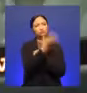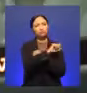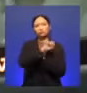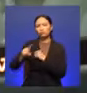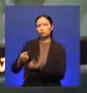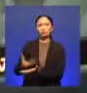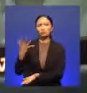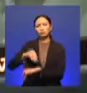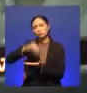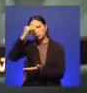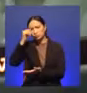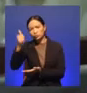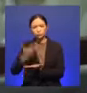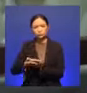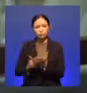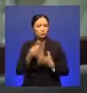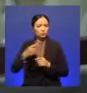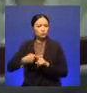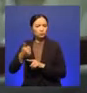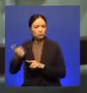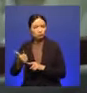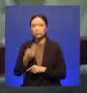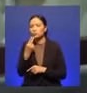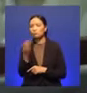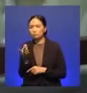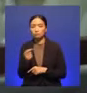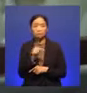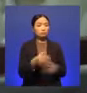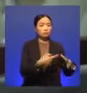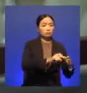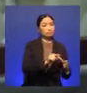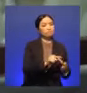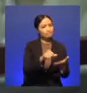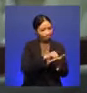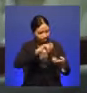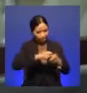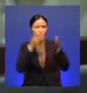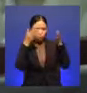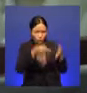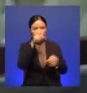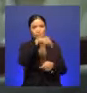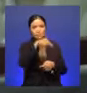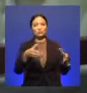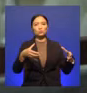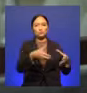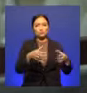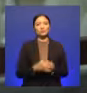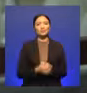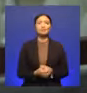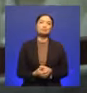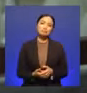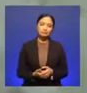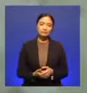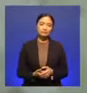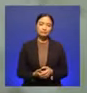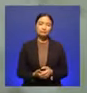การศึกษาสูงมีรายได้สูงดังนั้นกลุ่มเป้าหมายเพื่อแก้ปัญหานี้ก็ต้องเจาะไปที่กลุ่มล่างมากกว่านะ